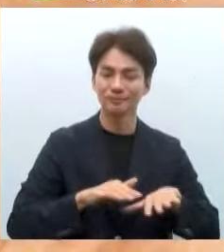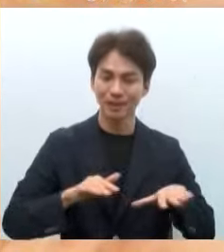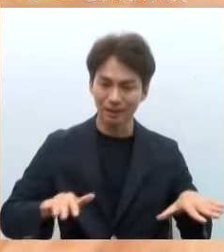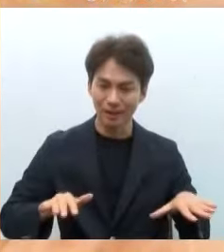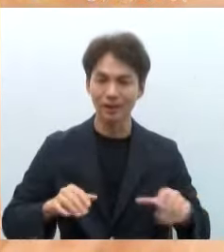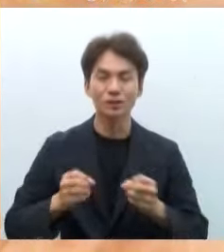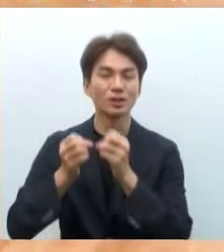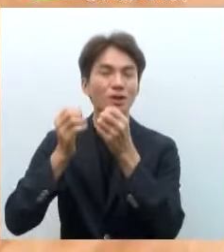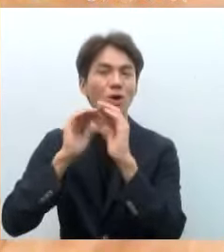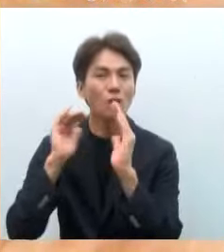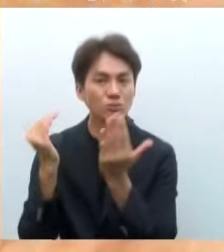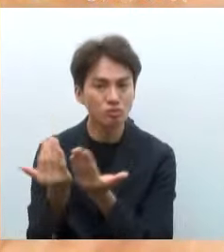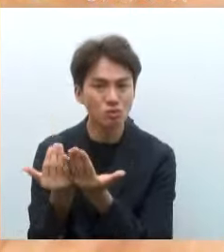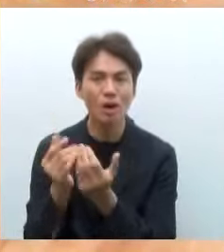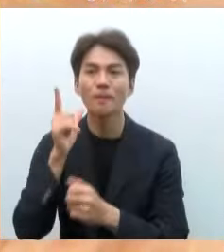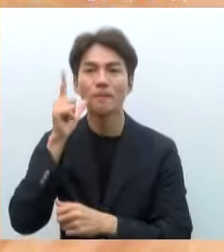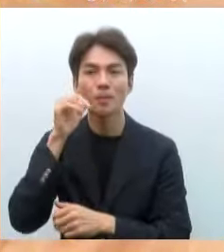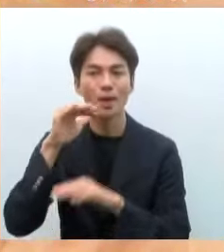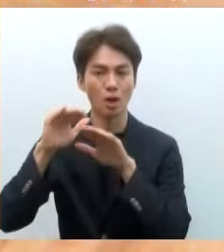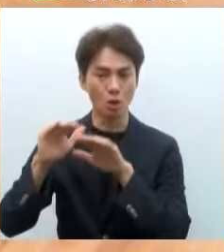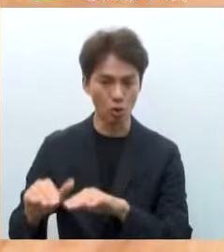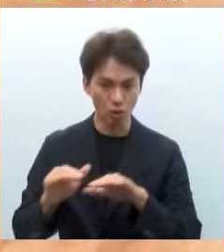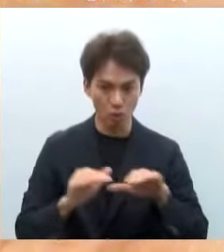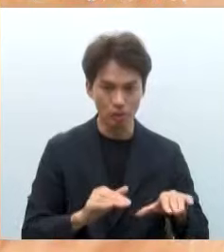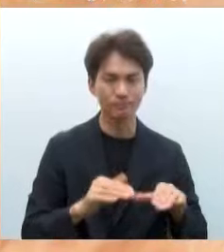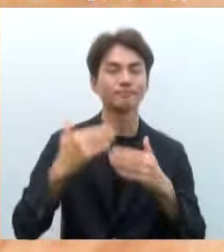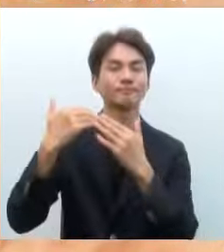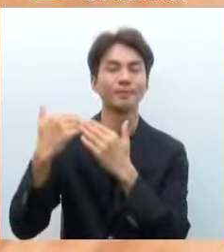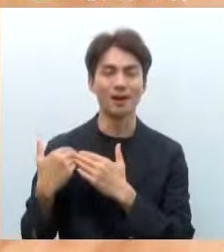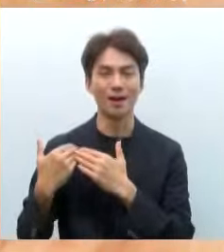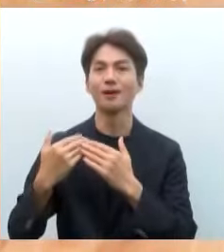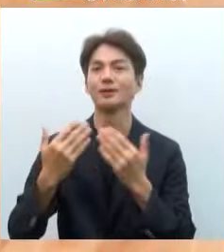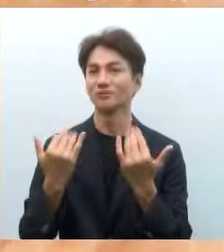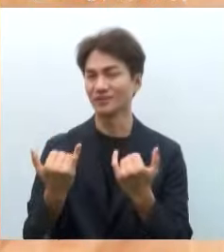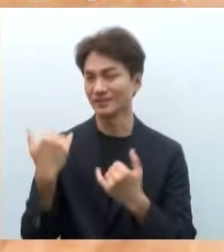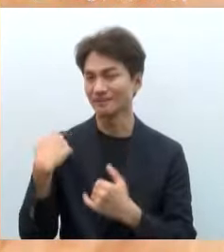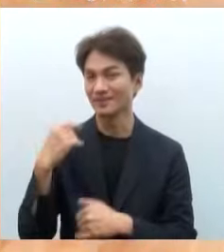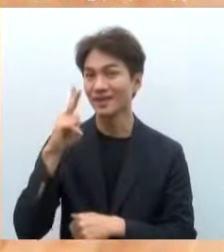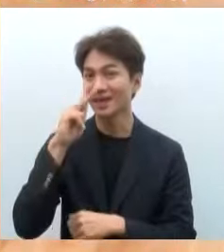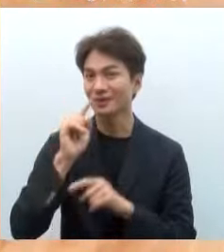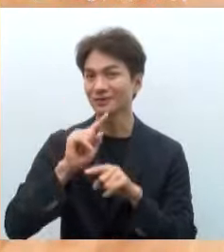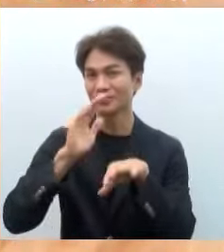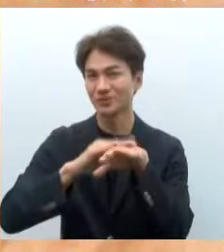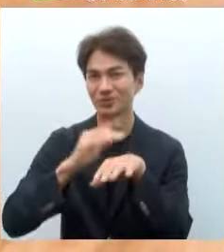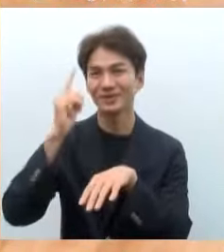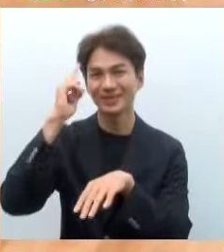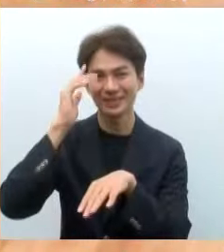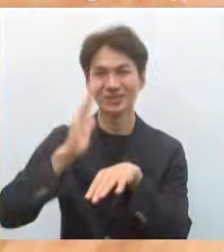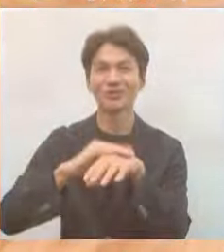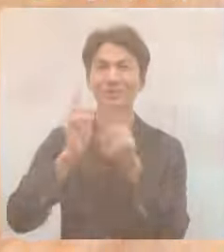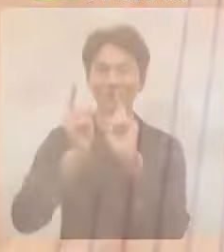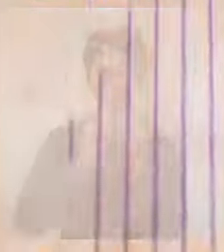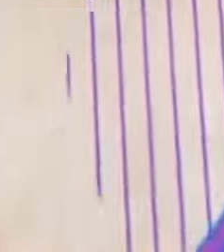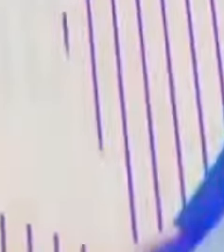ด้วยนะคะวันนี้ค่ะเรายังมีเรื่องราวนี้ที่น่าสนใจได้ติดตามกันในช่วงชวนคิดชวนคุยค่ะ